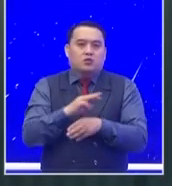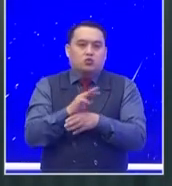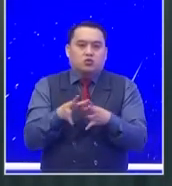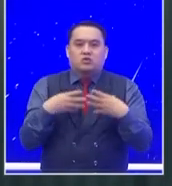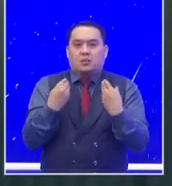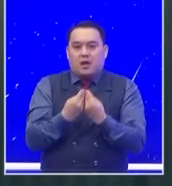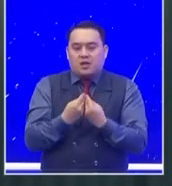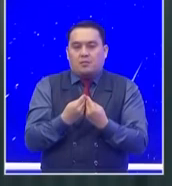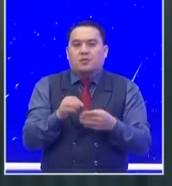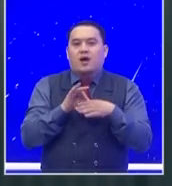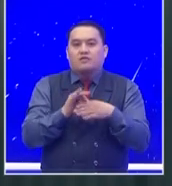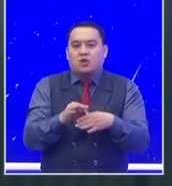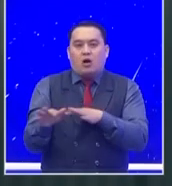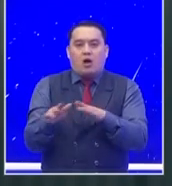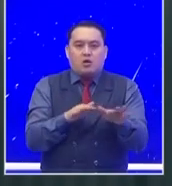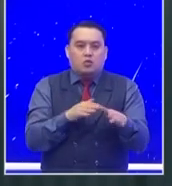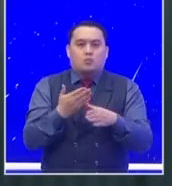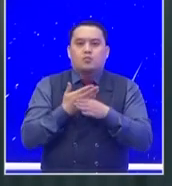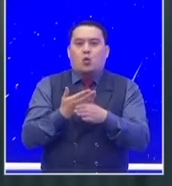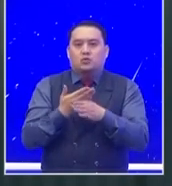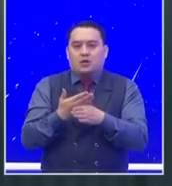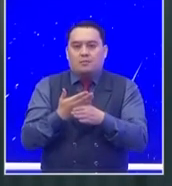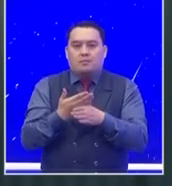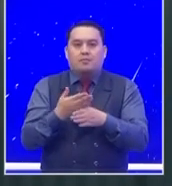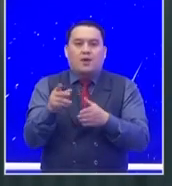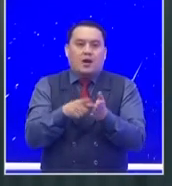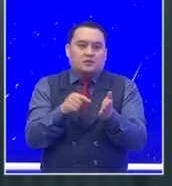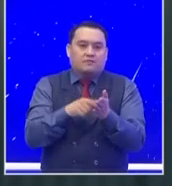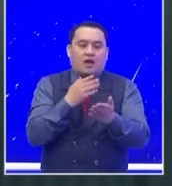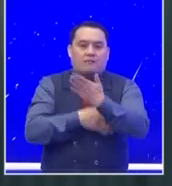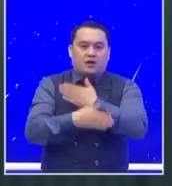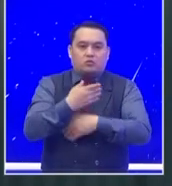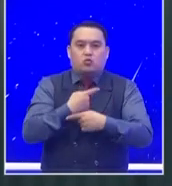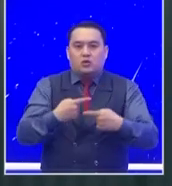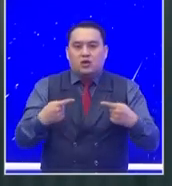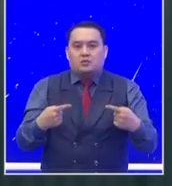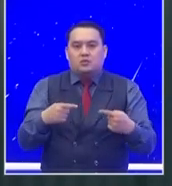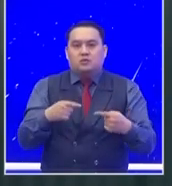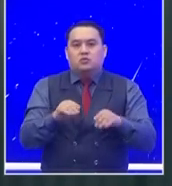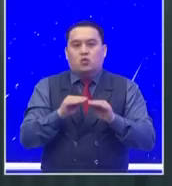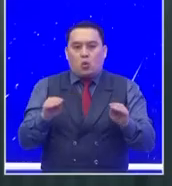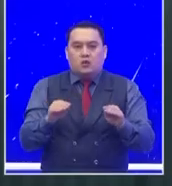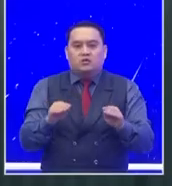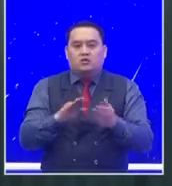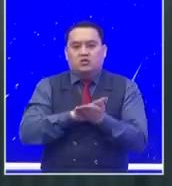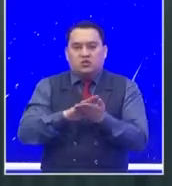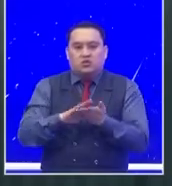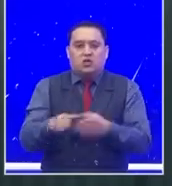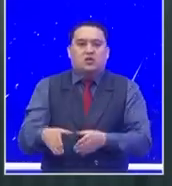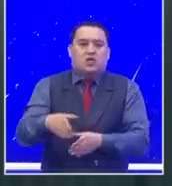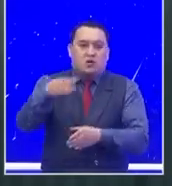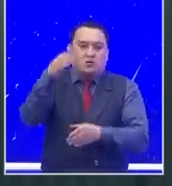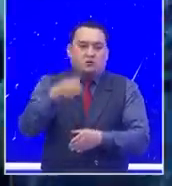кроме того нами проводится акция рука помощи мы помогаем пенсионерам инвалидами другим социально уязвимым категориям с чистка дымохода и